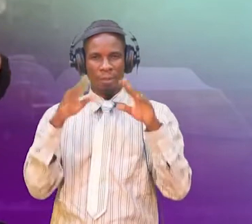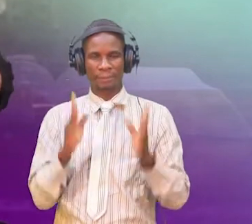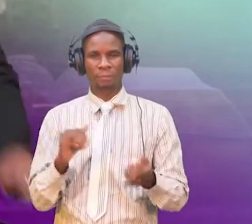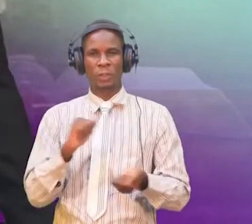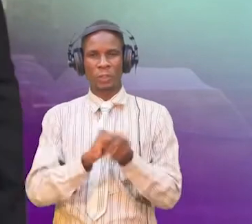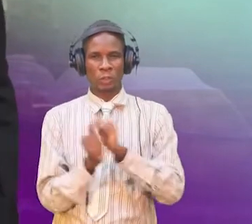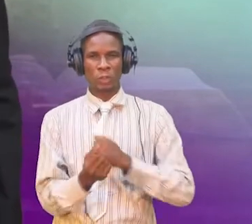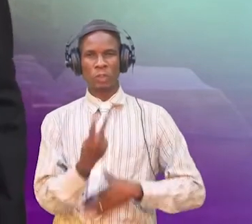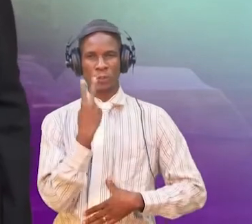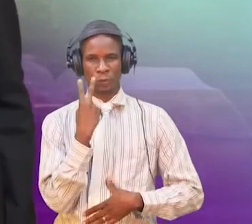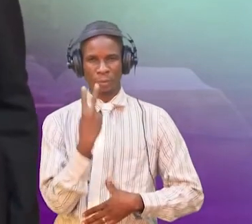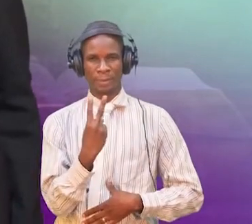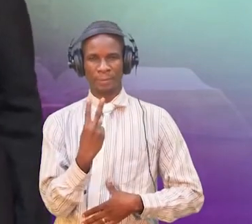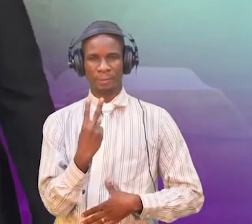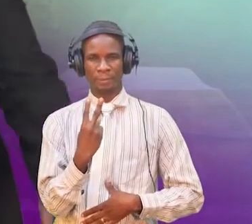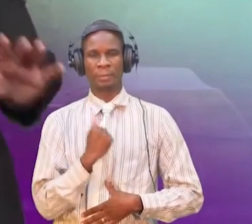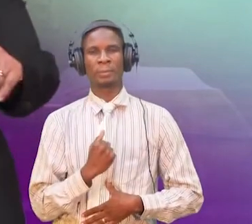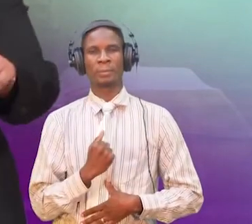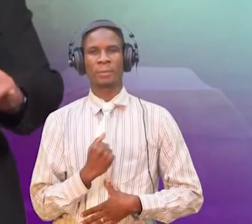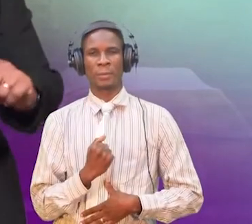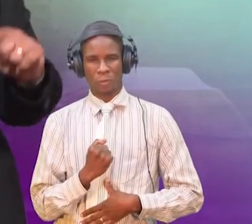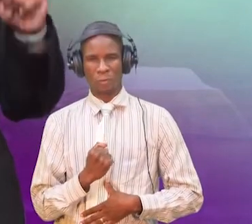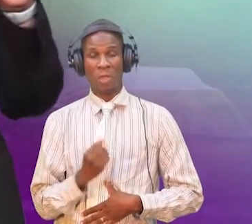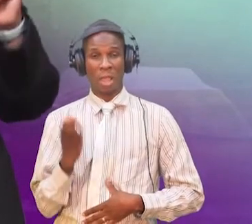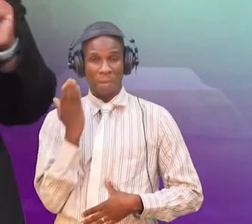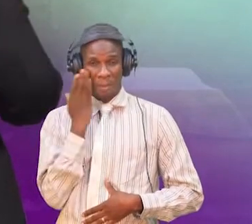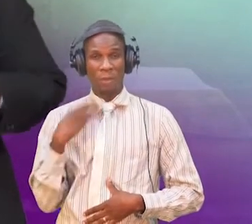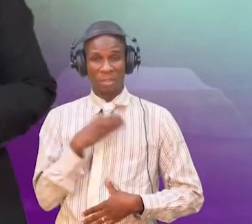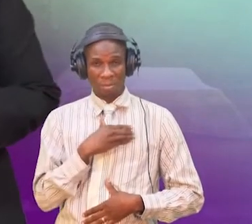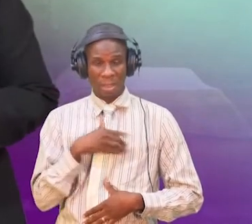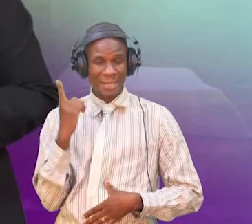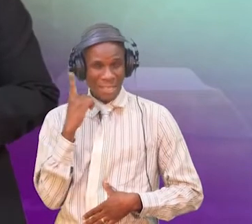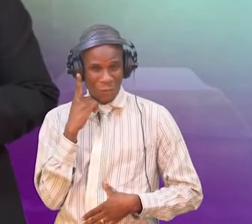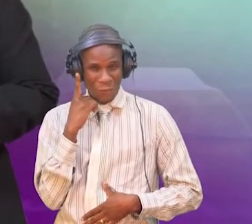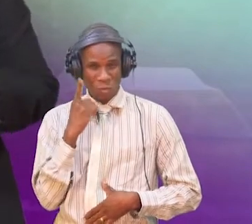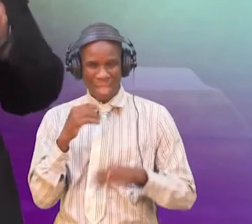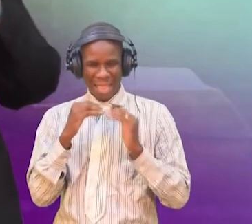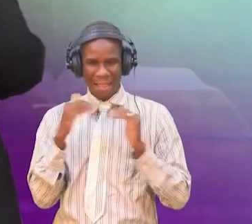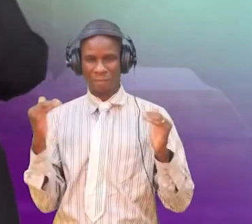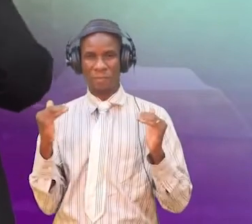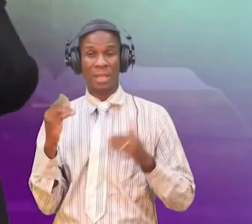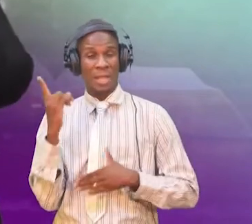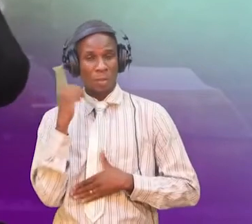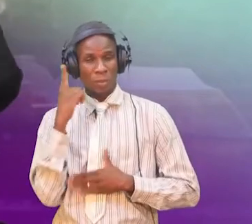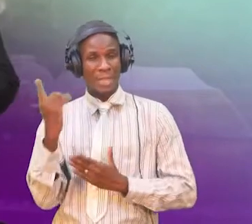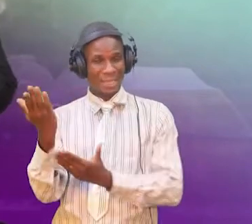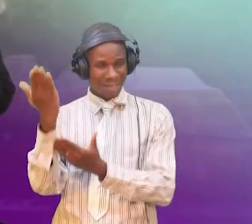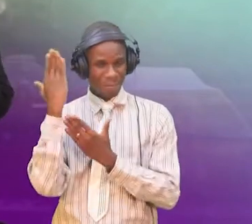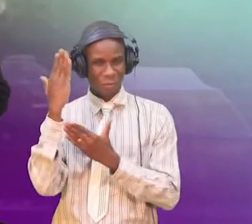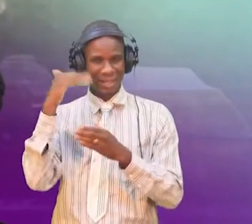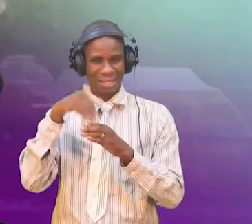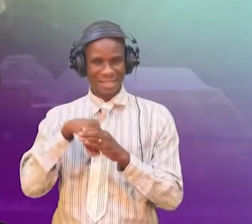baklisto eloko ya mibale bango bayokanaka mpenza moko na mosusu koyokana ezaka na ntina na kati ya